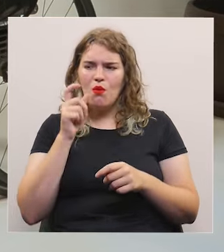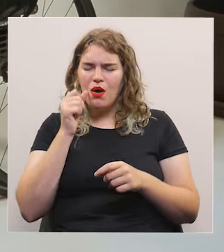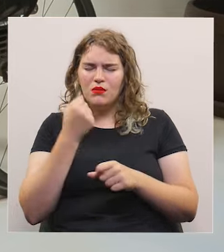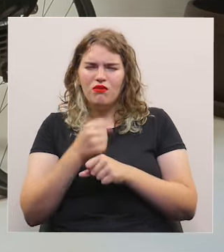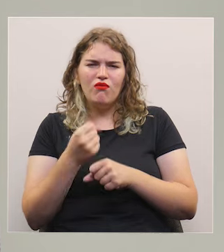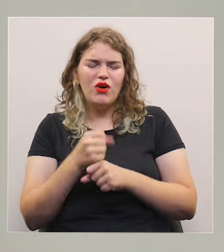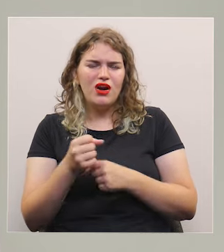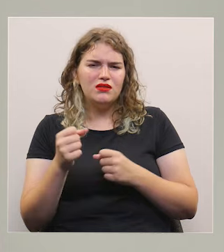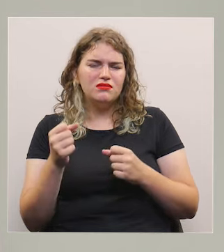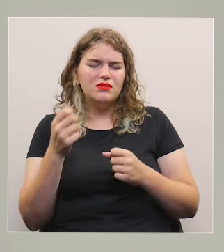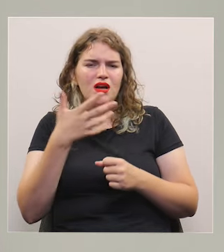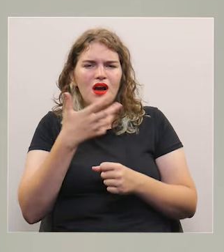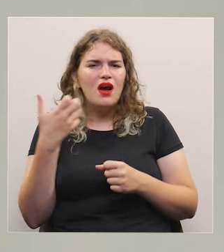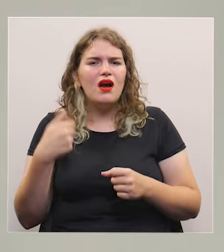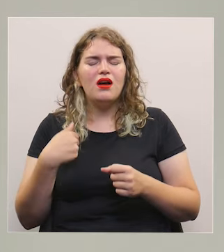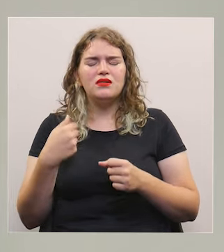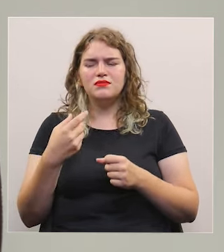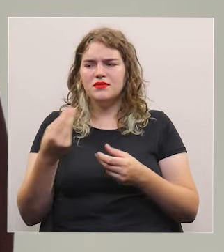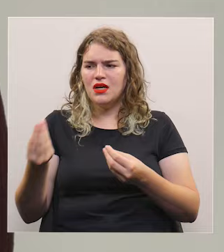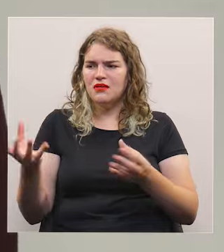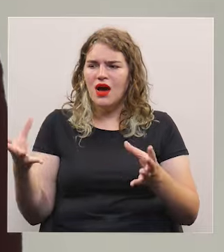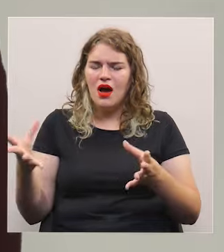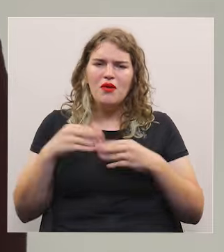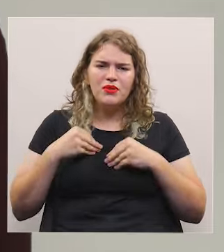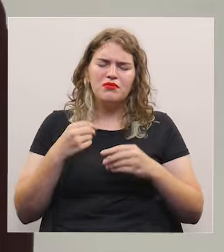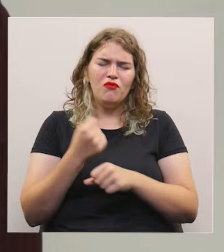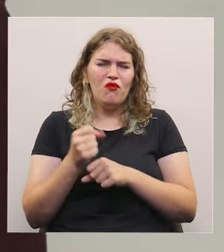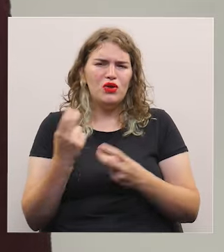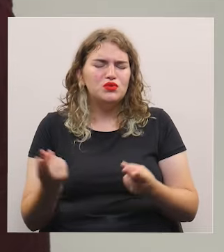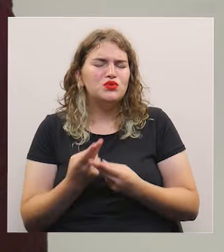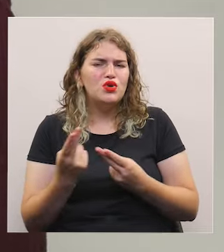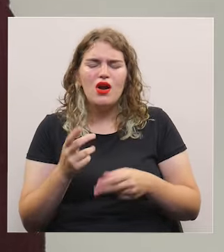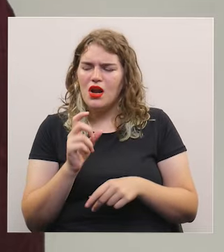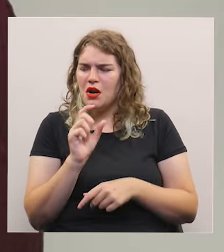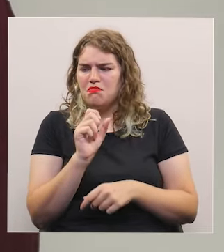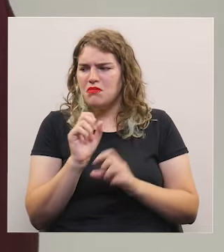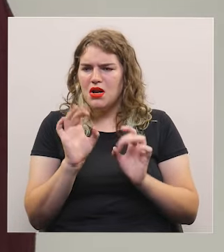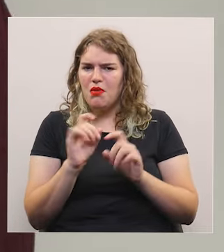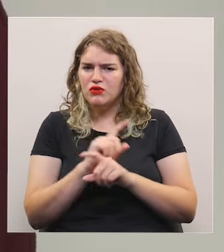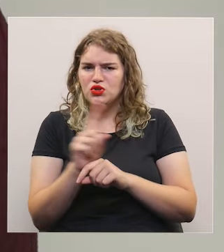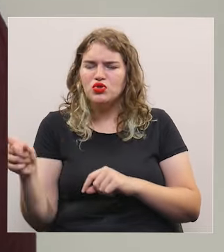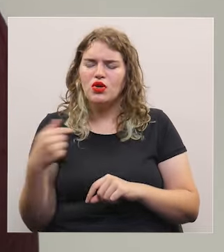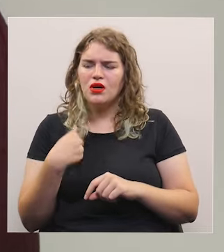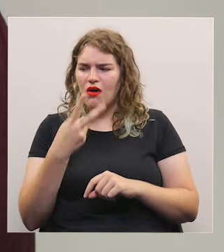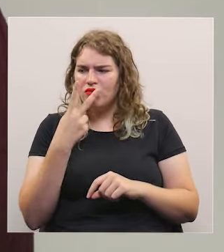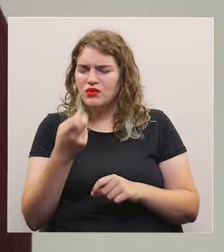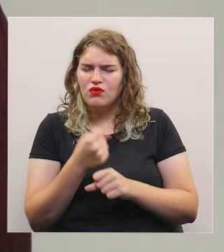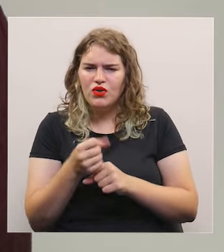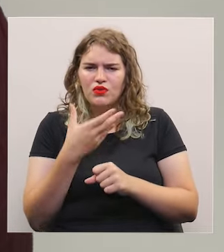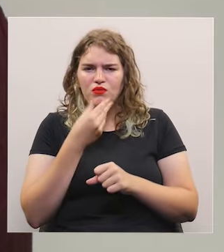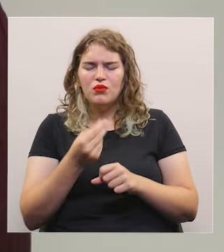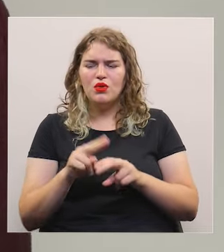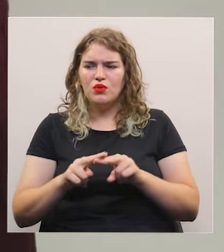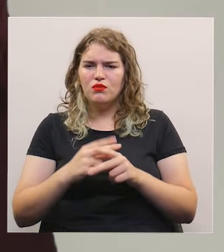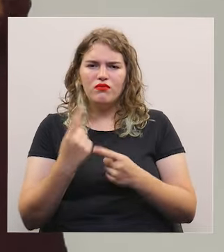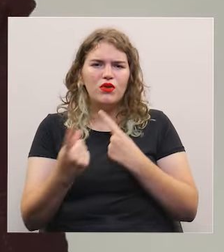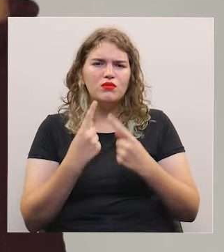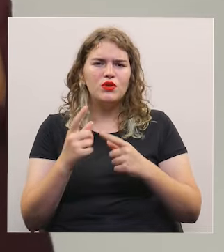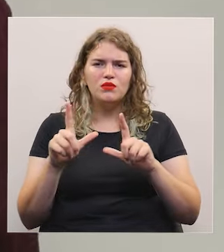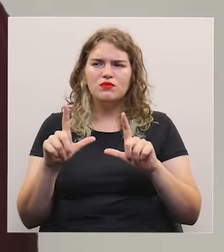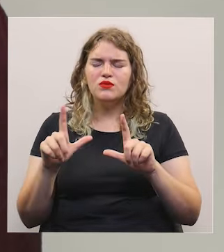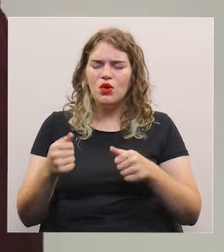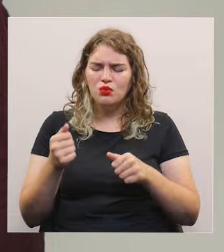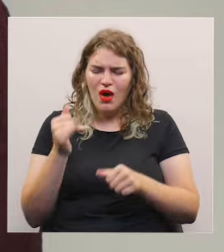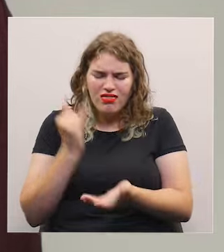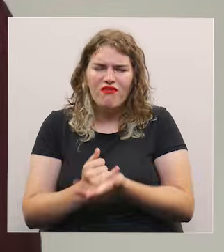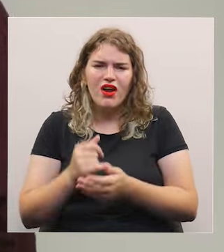calzi au fost oamenii și cum ne-au primit. Eu am rămas așa un pic că nu am mai fost până atunci, în momentul de față. Și când am văzut cât este de frumos și cum vorbește de Dumnezeu și cum Domnul